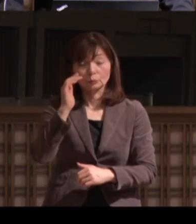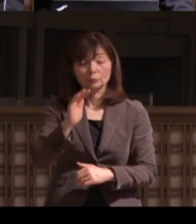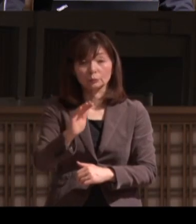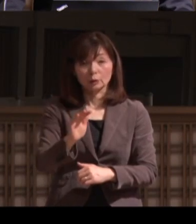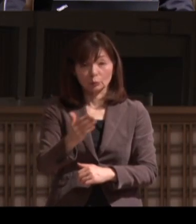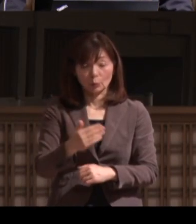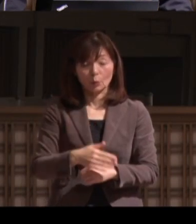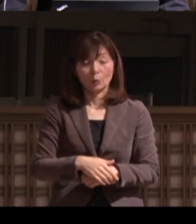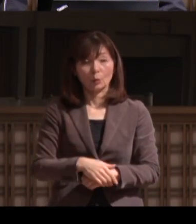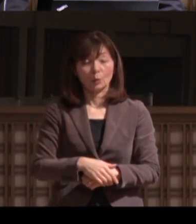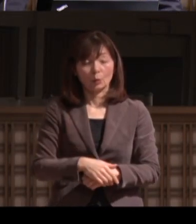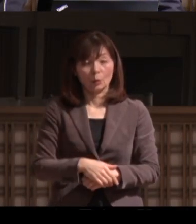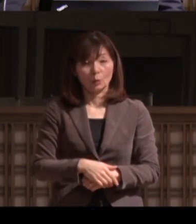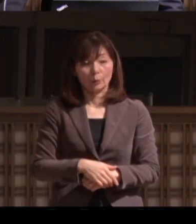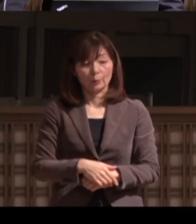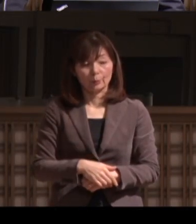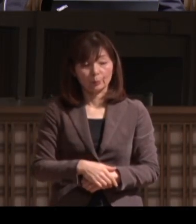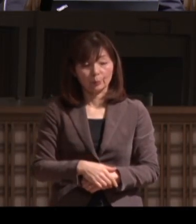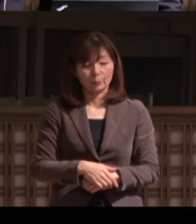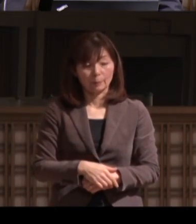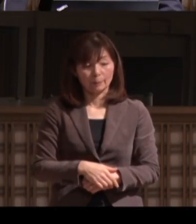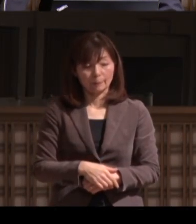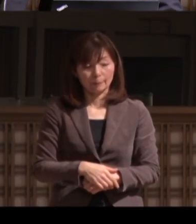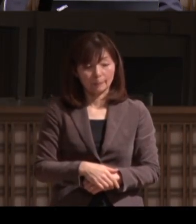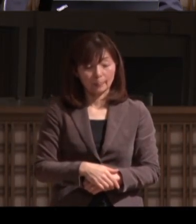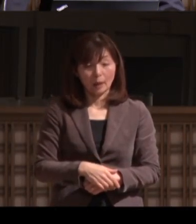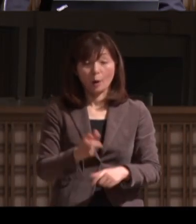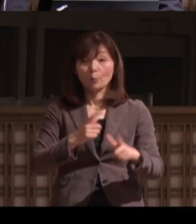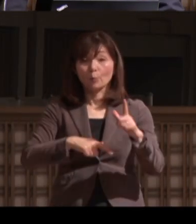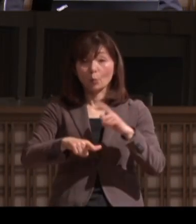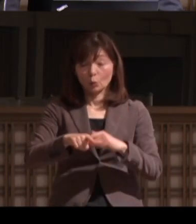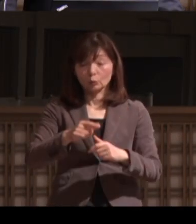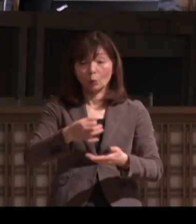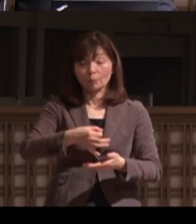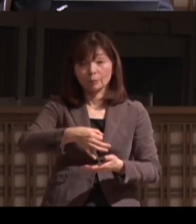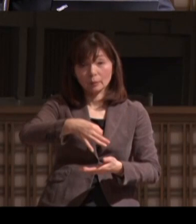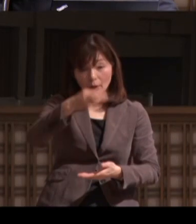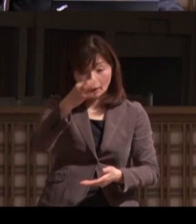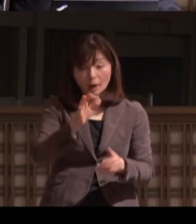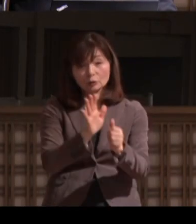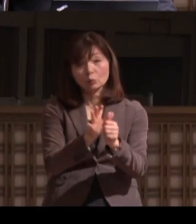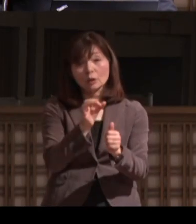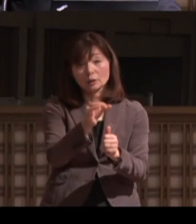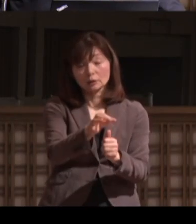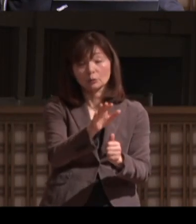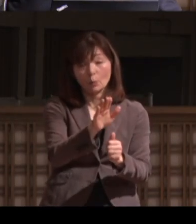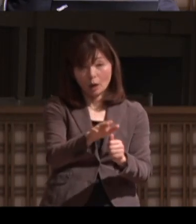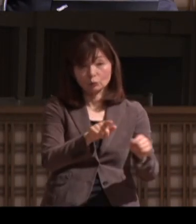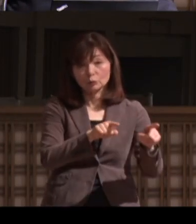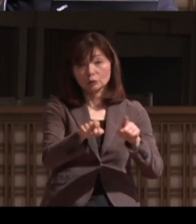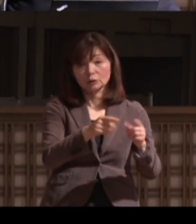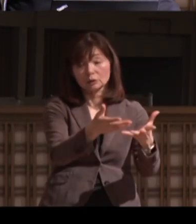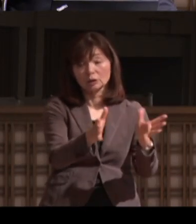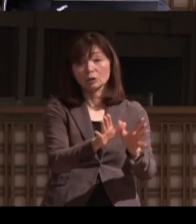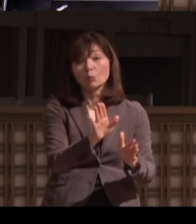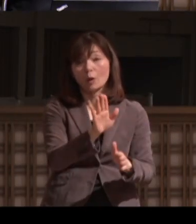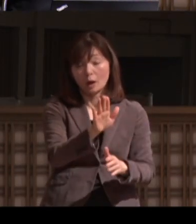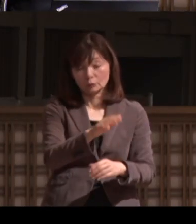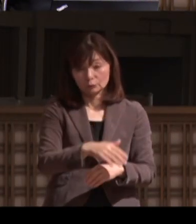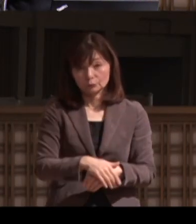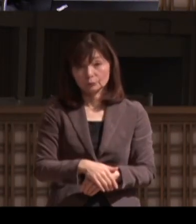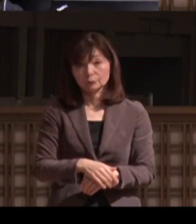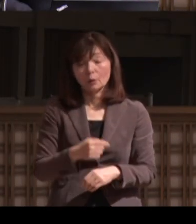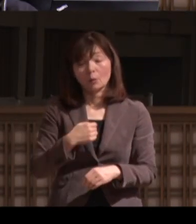あのこちらよりもたくさん出される自治体もございますま私の立場で本当に一方的に